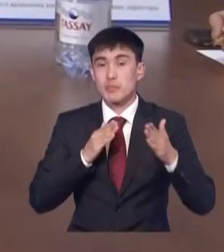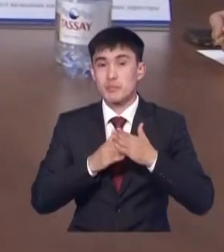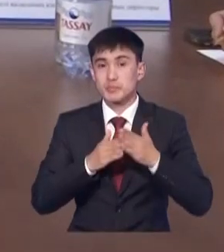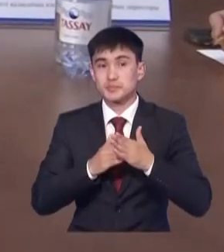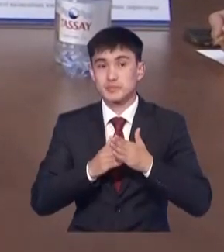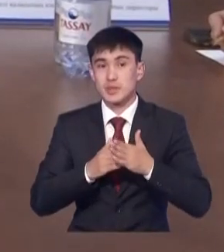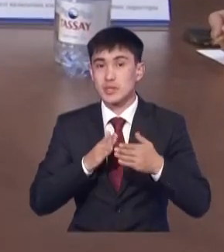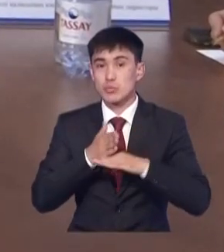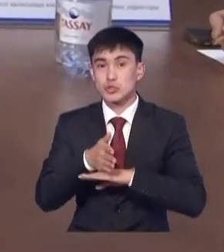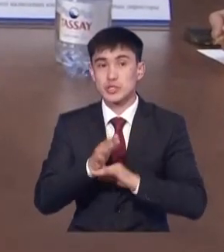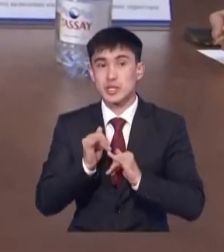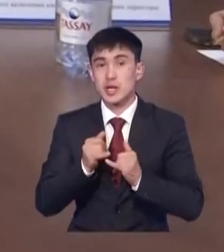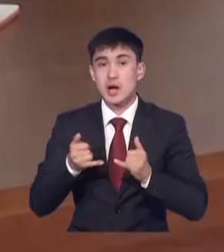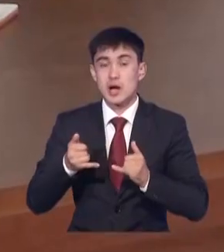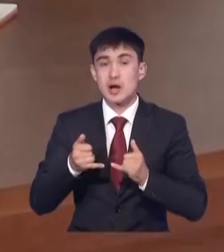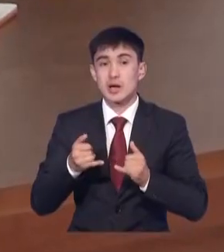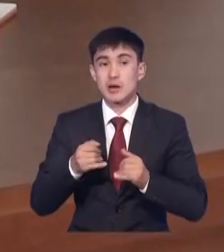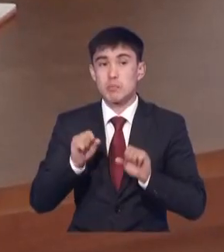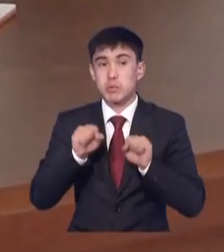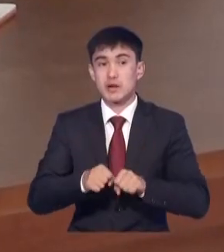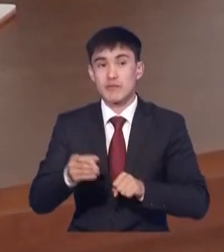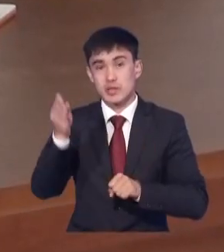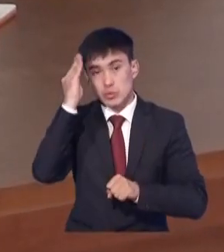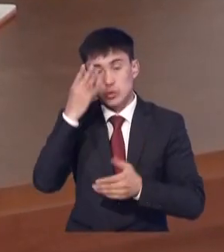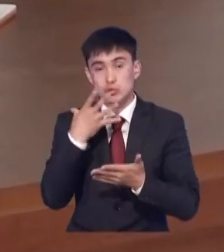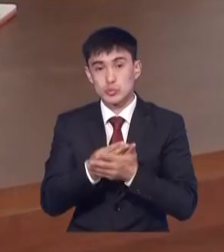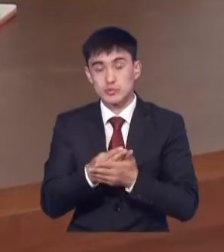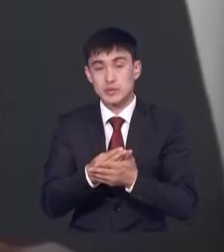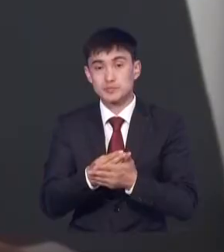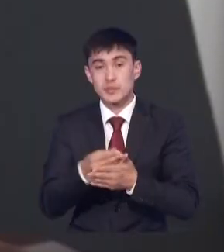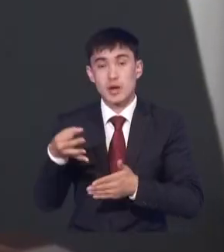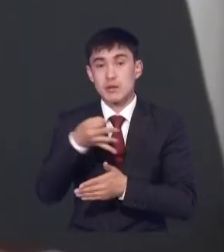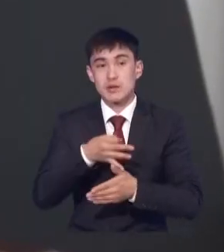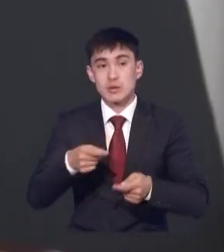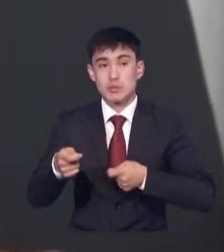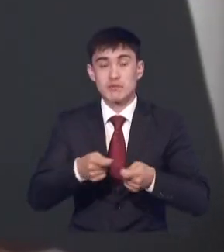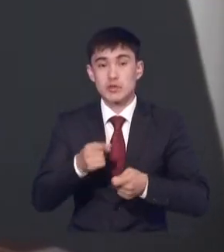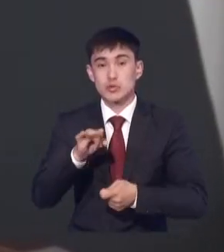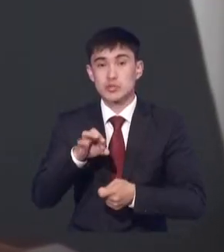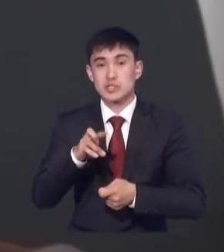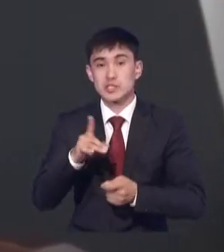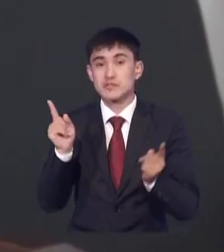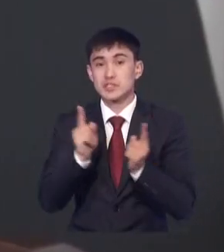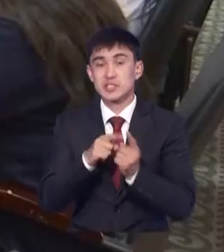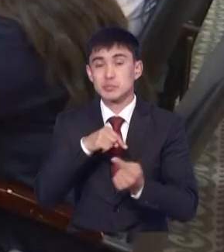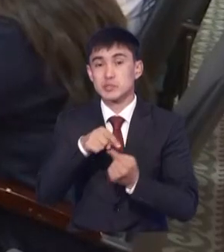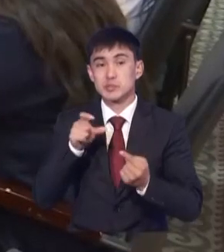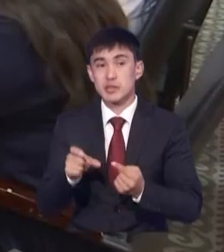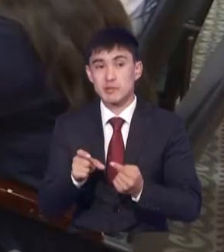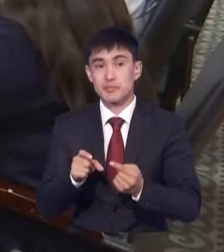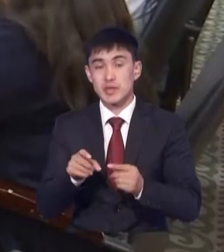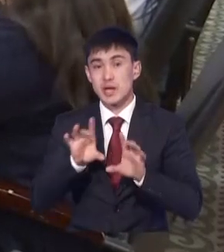пресечению и недопущению нарушений прав интеллектуальной собственности. Представители областного управления юстиции встретились с бизнесменами